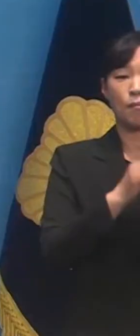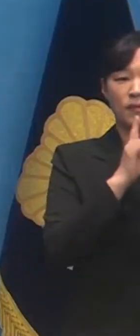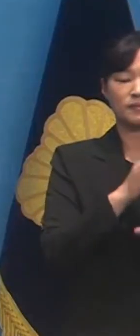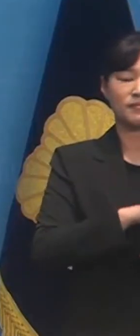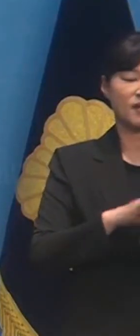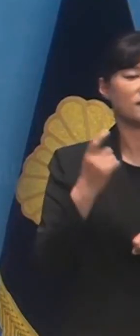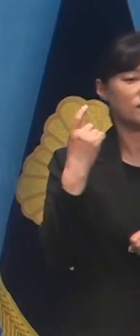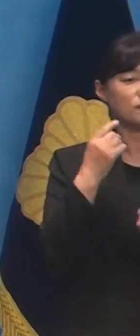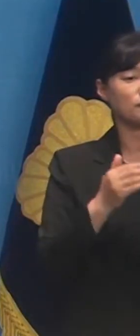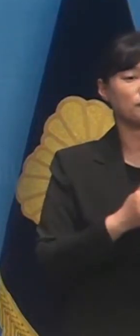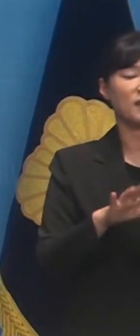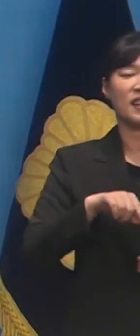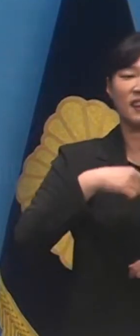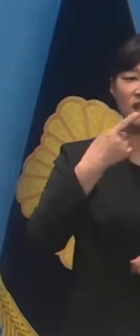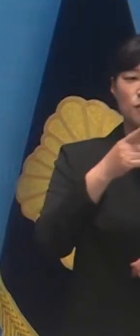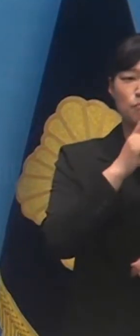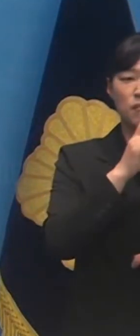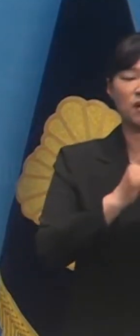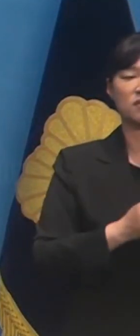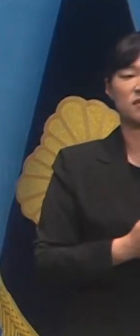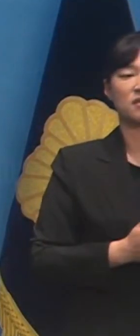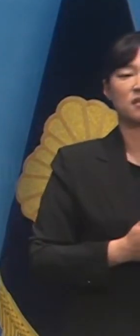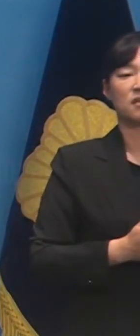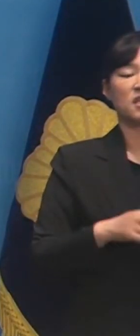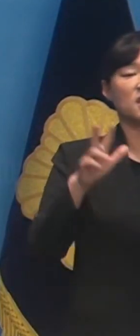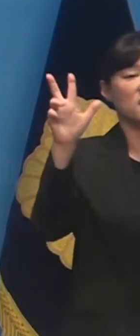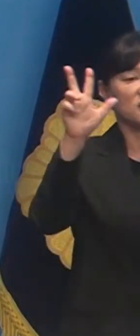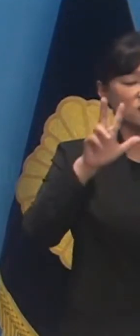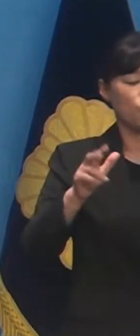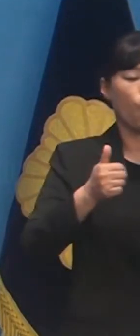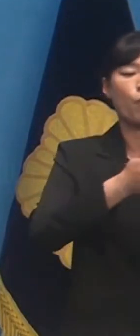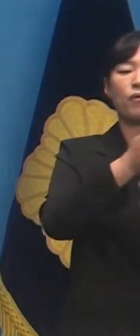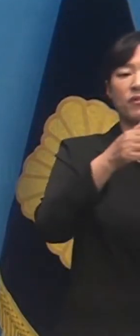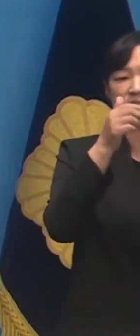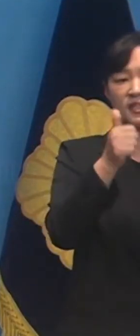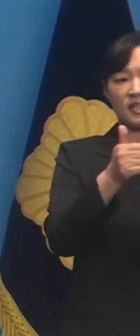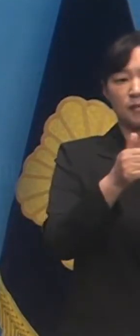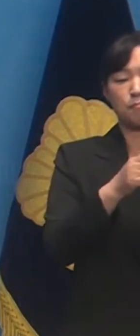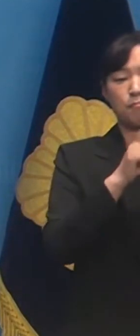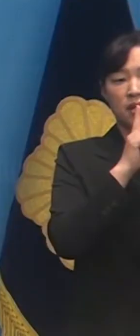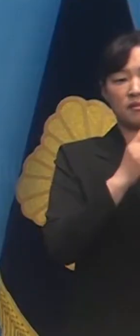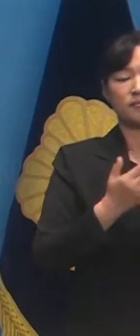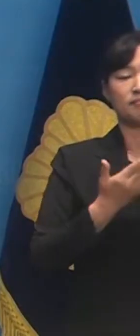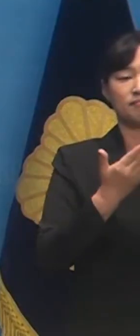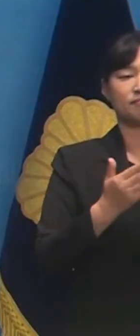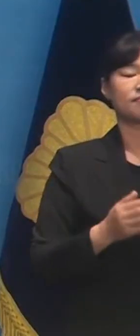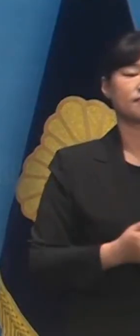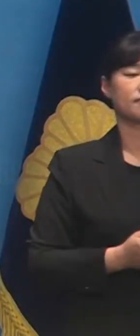말씀 잘 들었습니다. 다음 발언은 물질로위원회 위원장을 맡고 계시는 민명덕 의원님 발언 듣겠습니다.